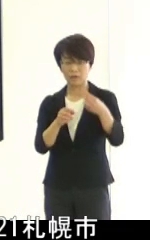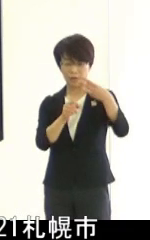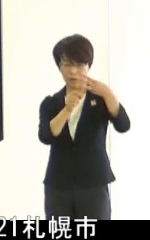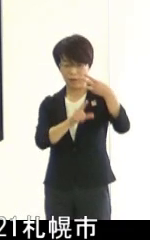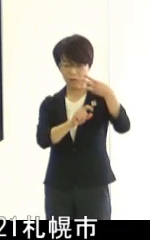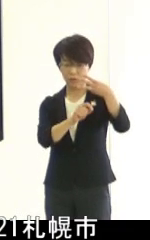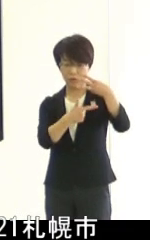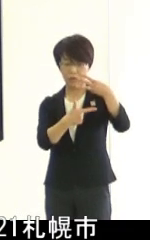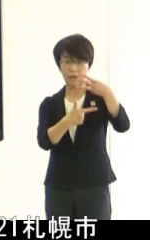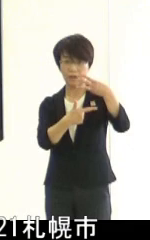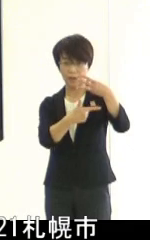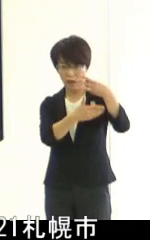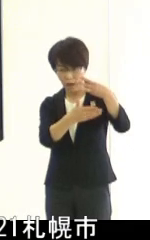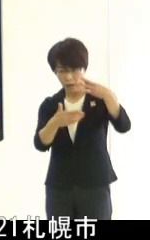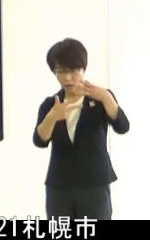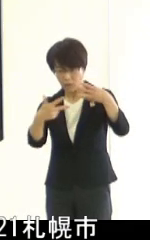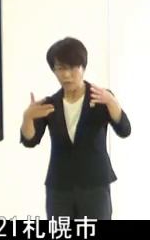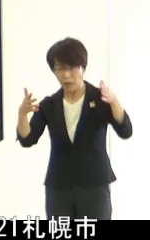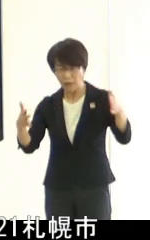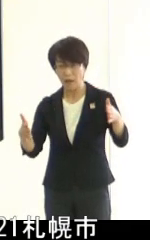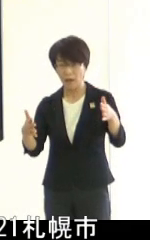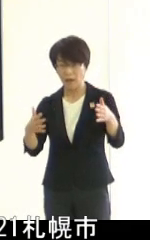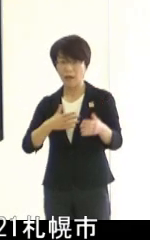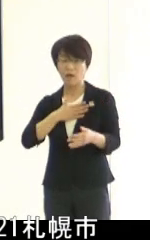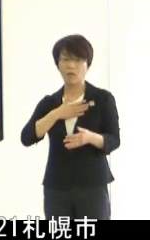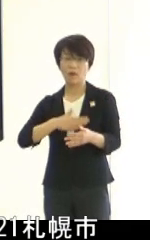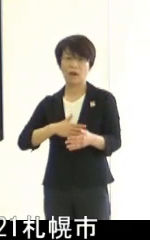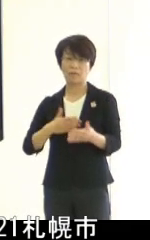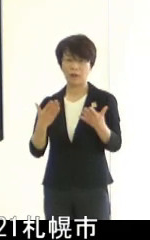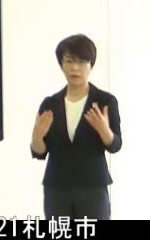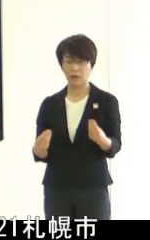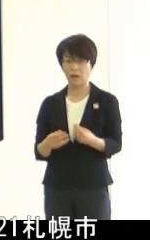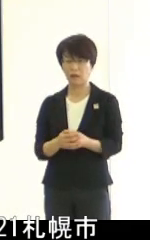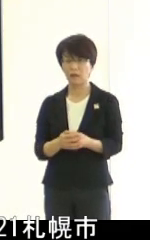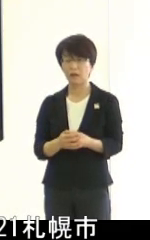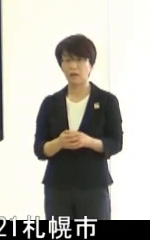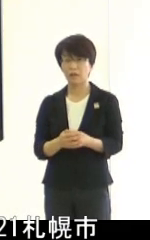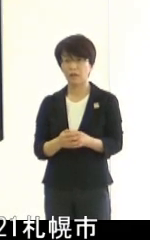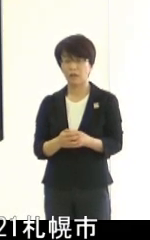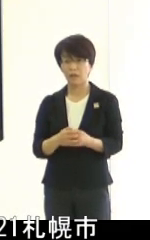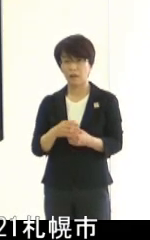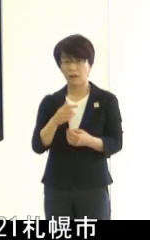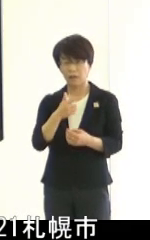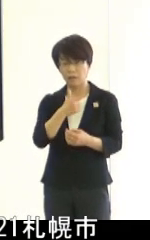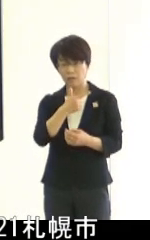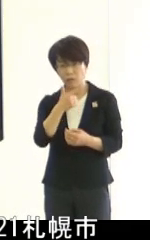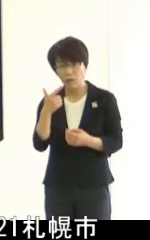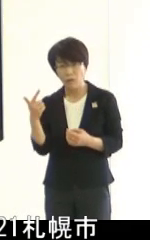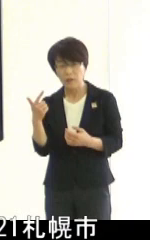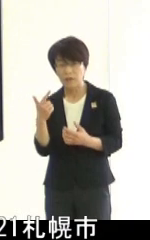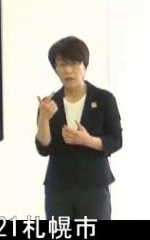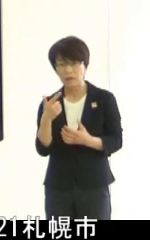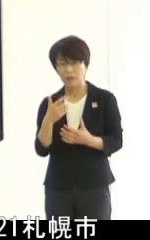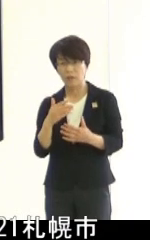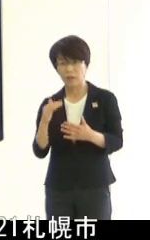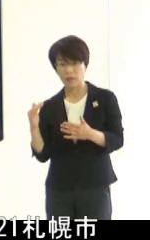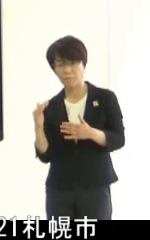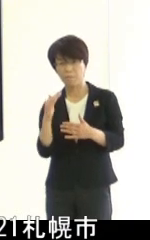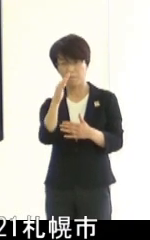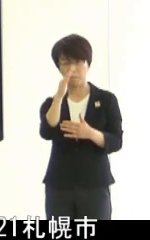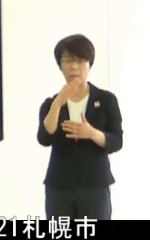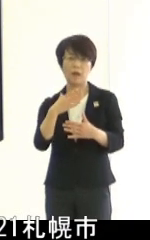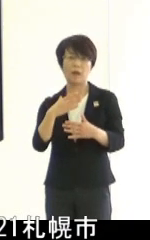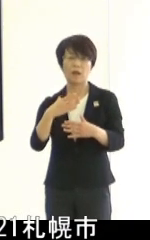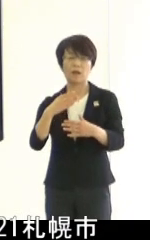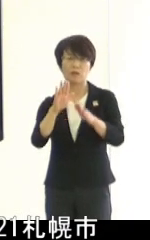検査に1週間で判明をしたところでございます非常に高い数字になってきているという状況